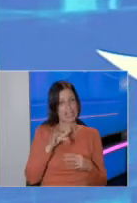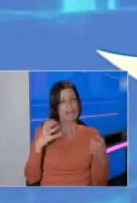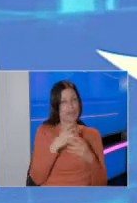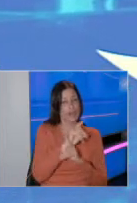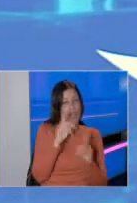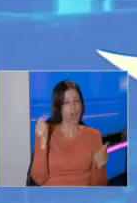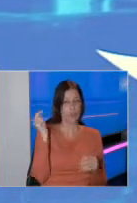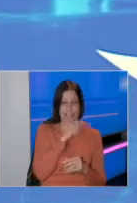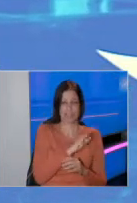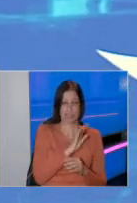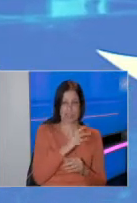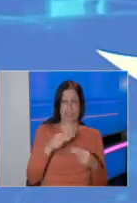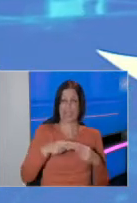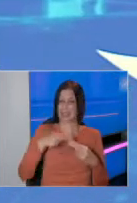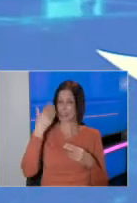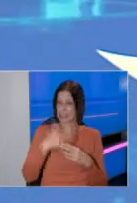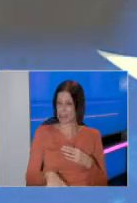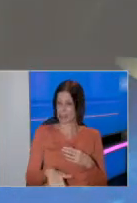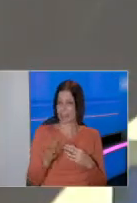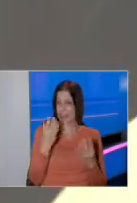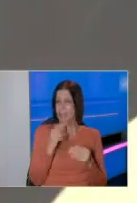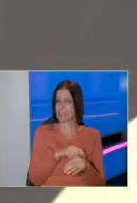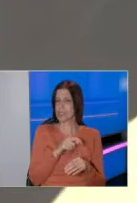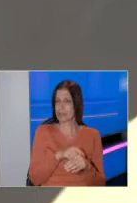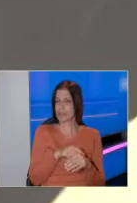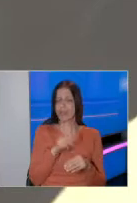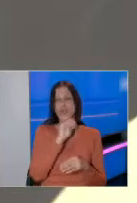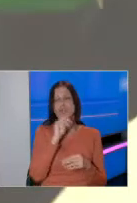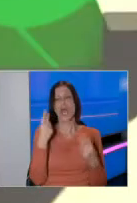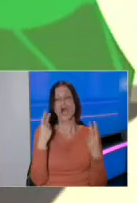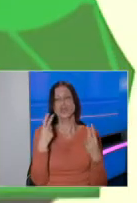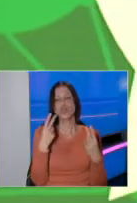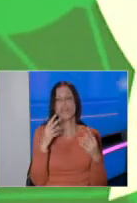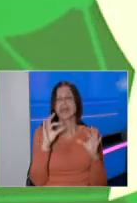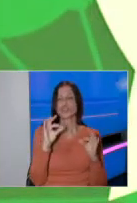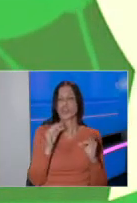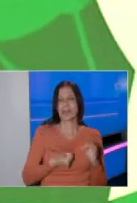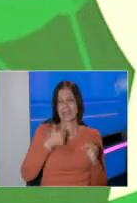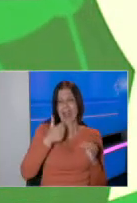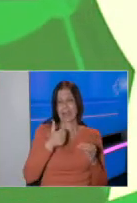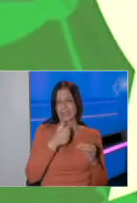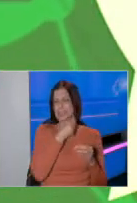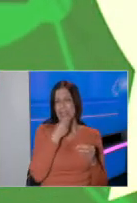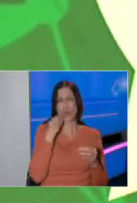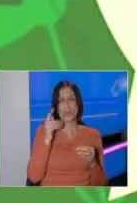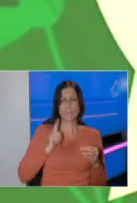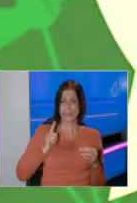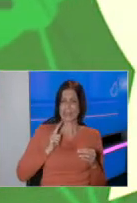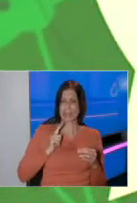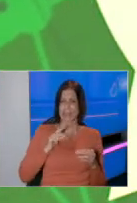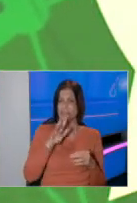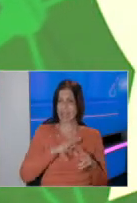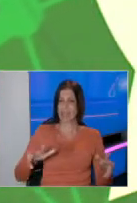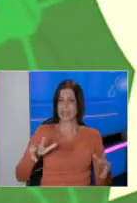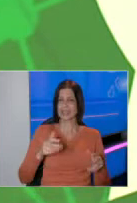מפספסות. לקראת סיום, אין לנו הרבה זמן, אבל בכל זאת נושא חשוב. עשרות מנהלות צהרונים פרטיים ברחבי הארץ הפגינו היום